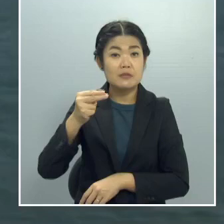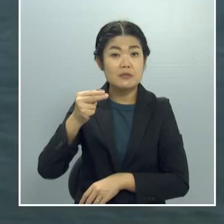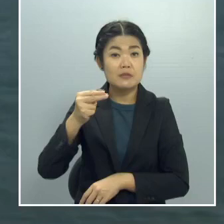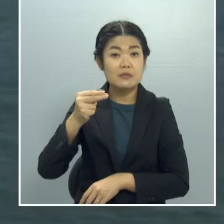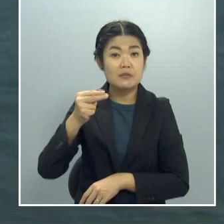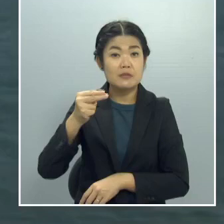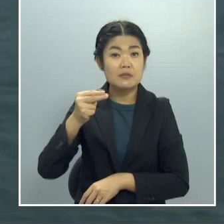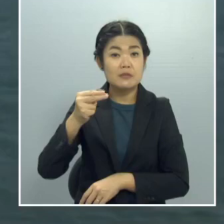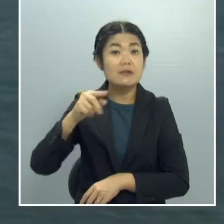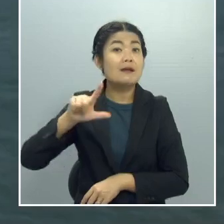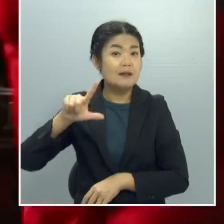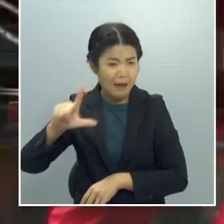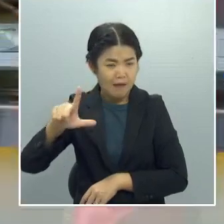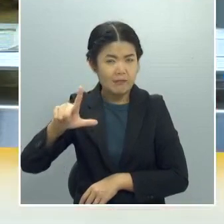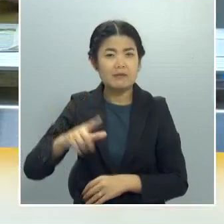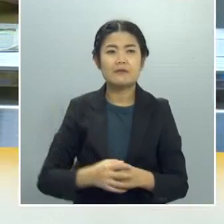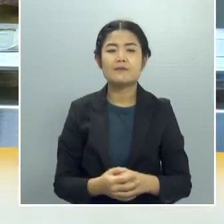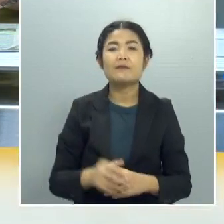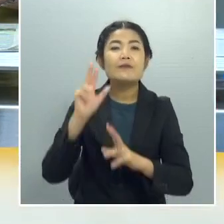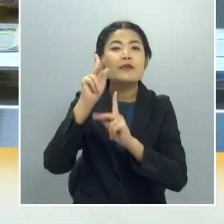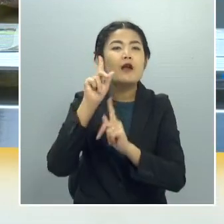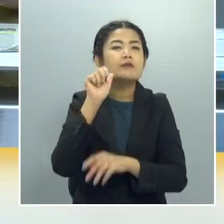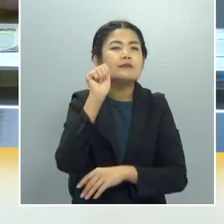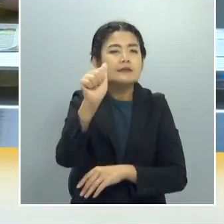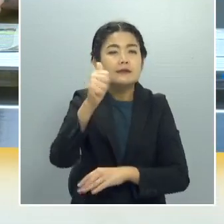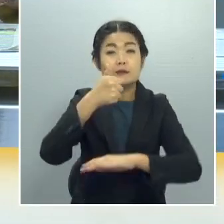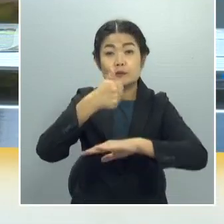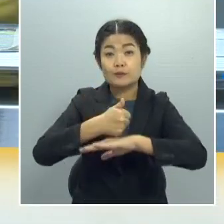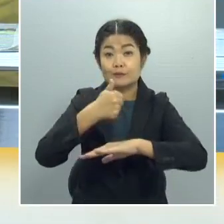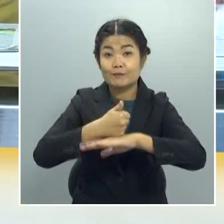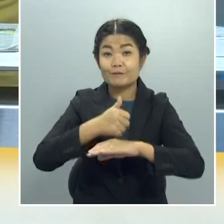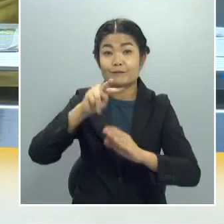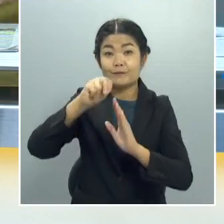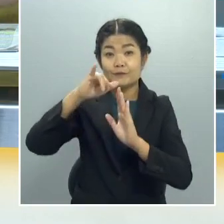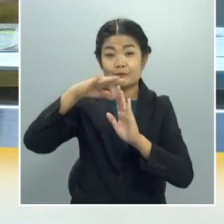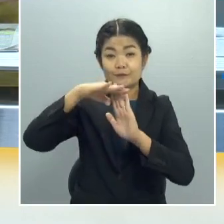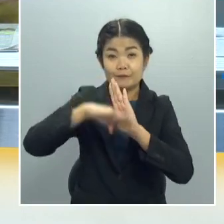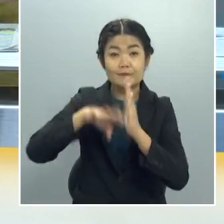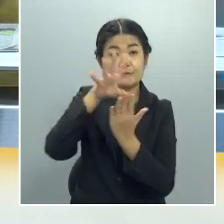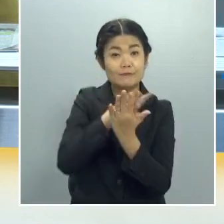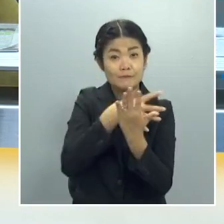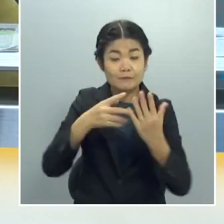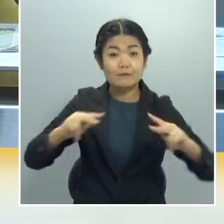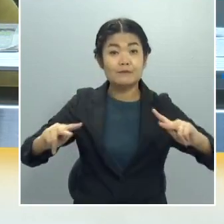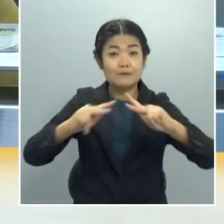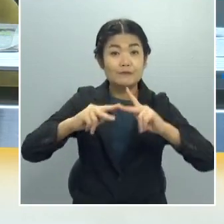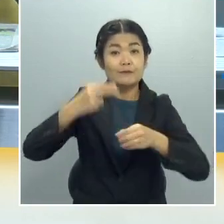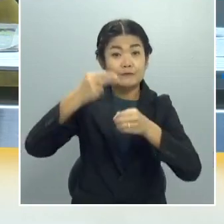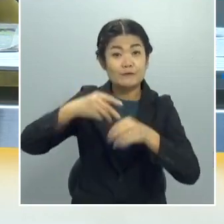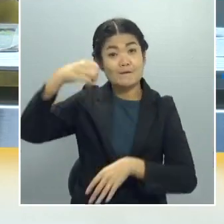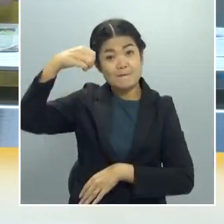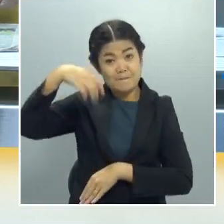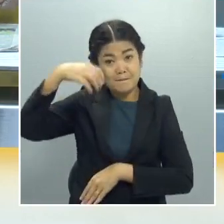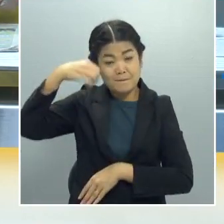ท่านผู้ชมมาถึงข่าวดีผู้อำนวยการสำนักนโยบายและแผนพลังงานกระทรวงพลังงานคุณวัฒนพงศ์